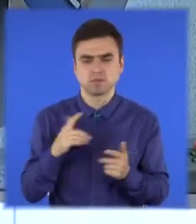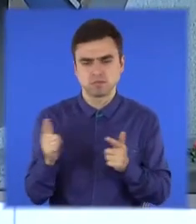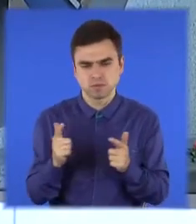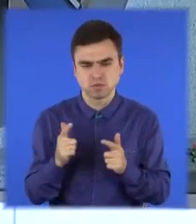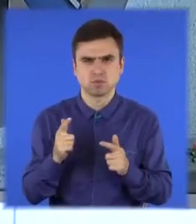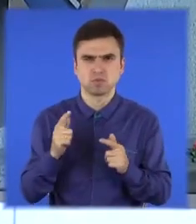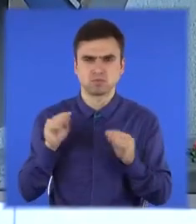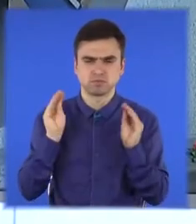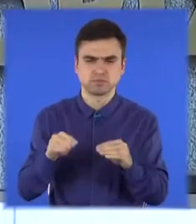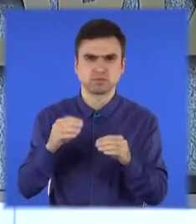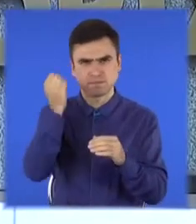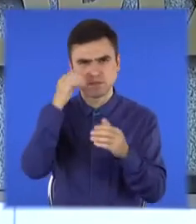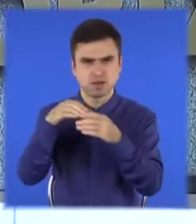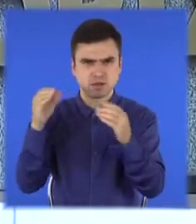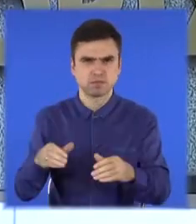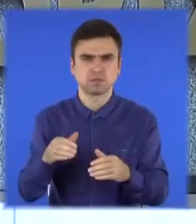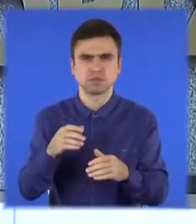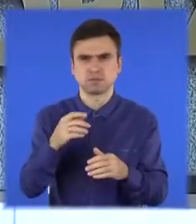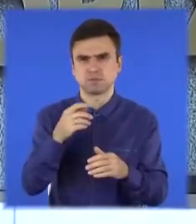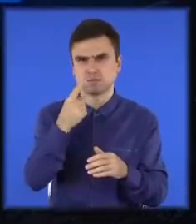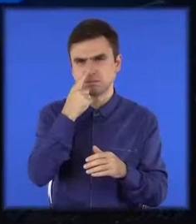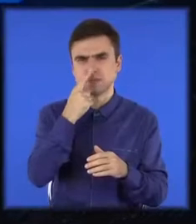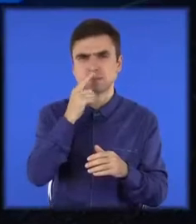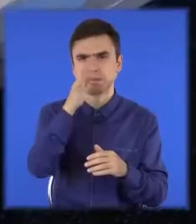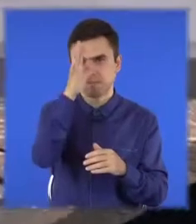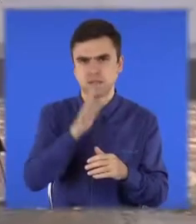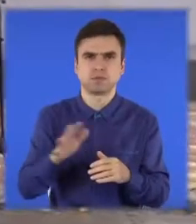Побувала у військовому містечку і Галина Ганзенко.